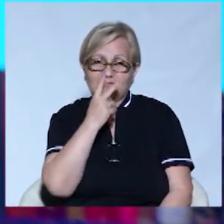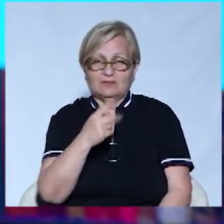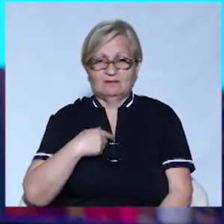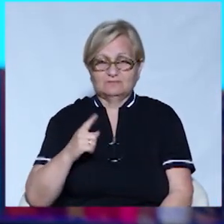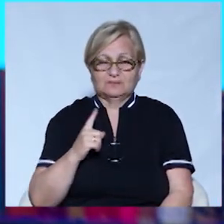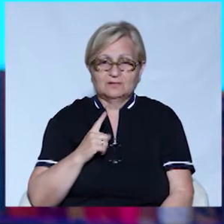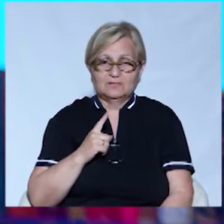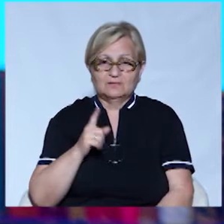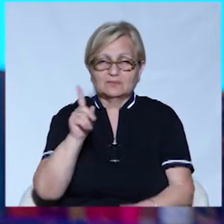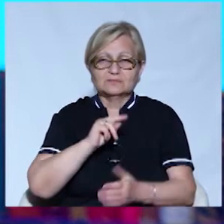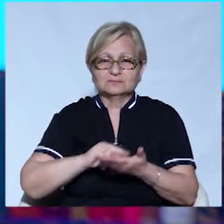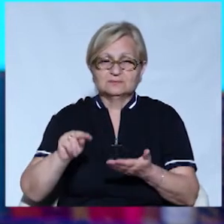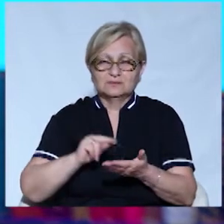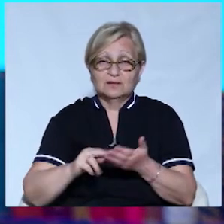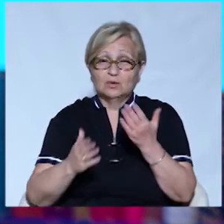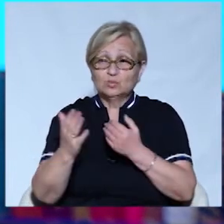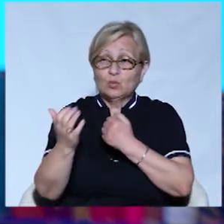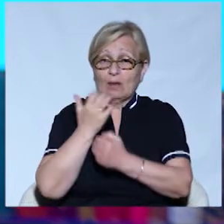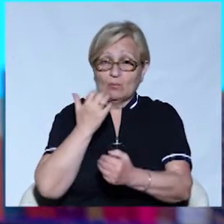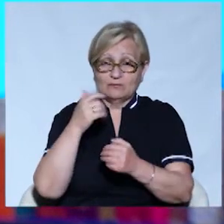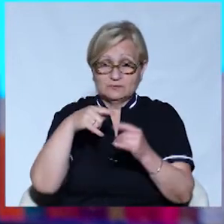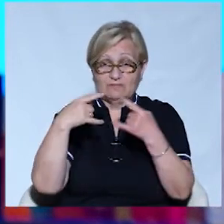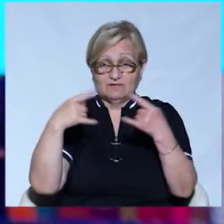და თუ ტელესკოლაში